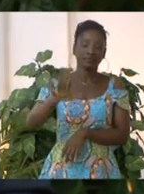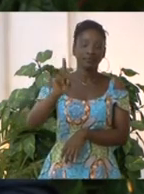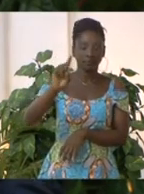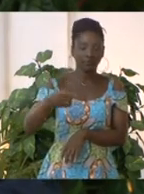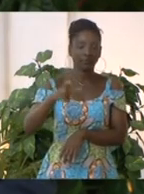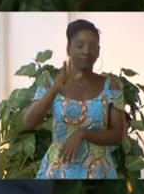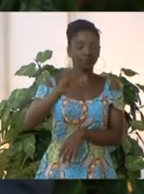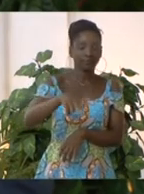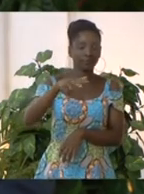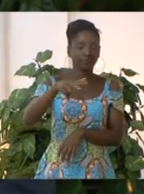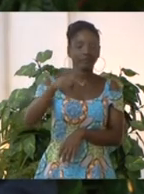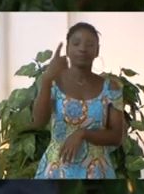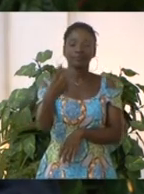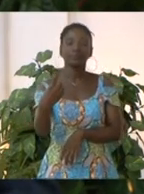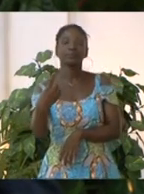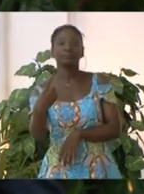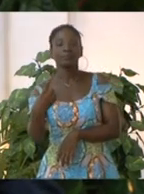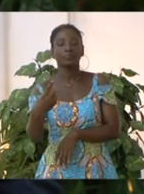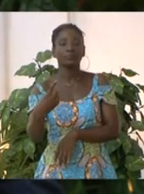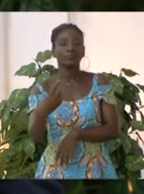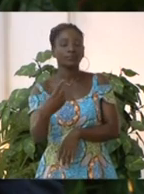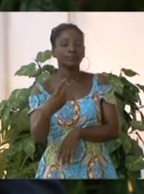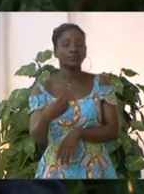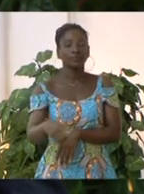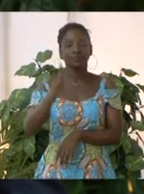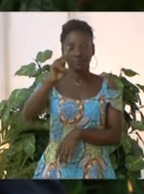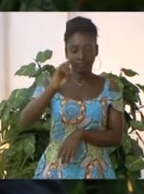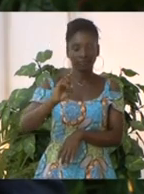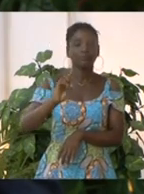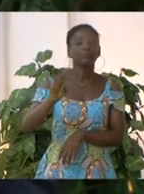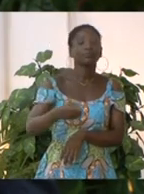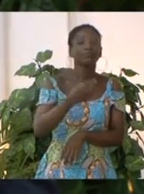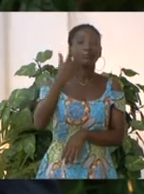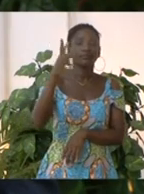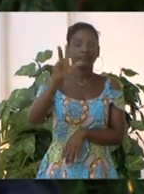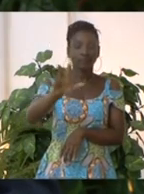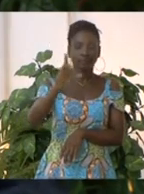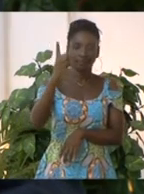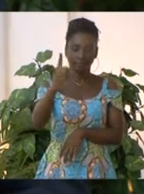1,33%. 1,31%. Je dis bien 1,31%.